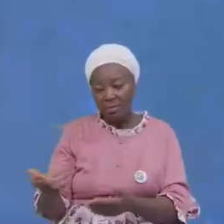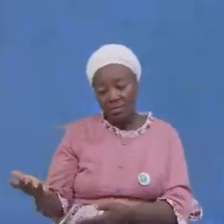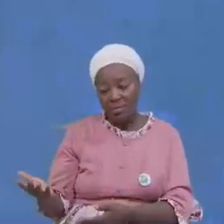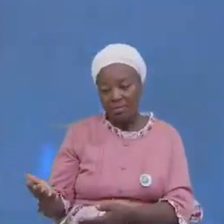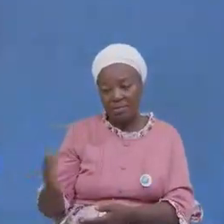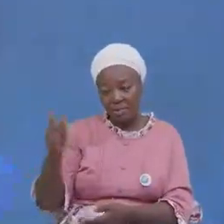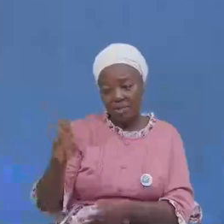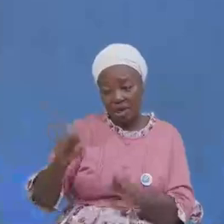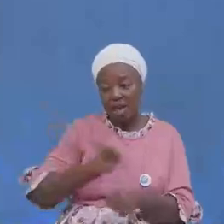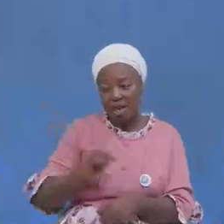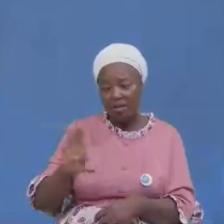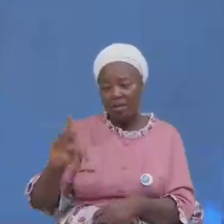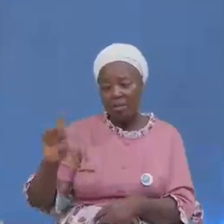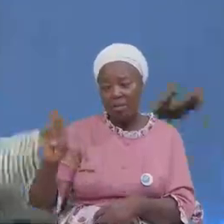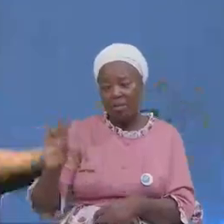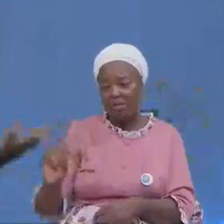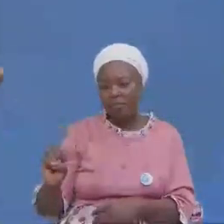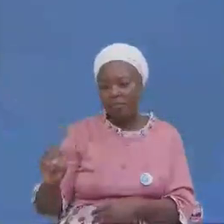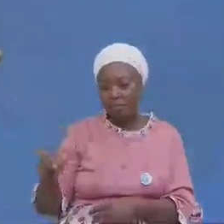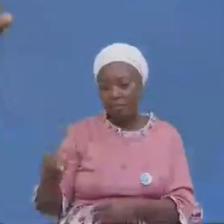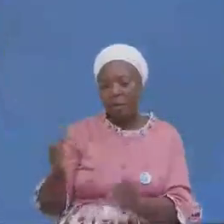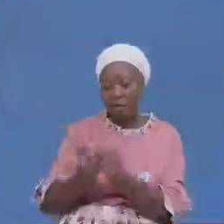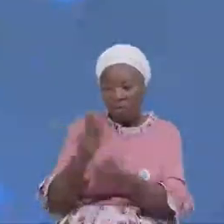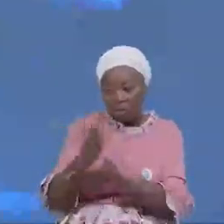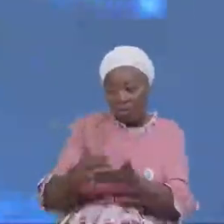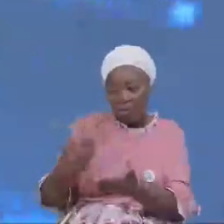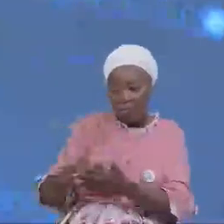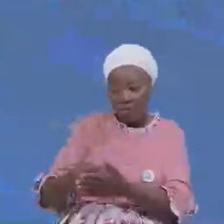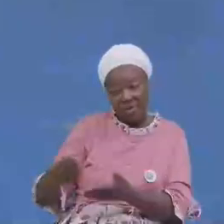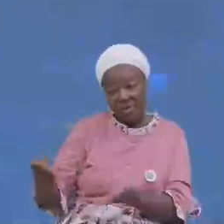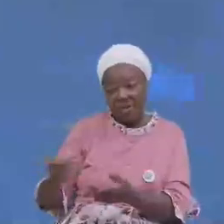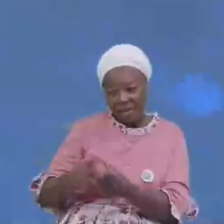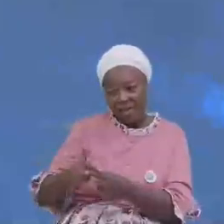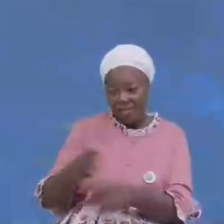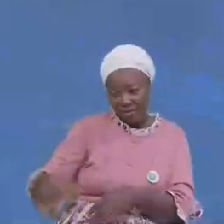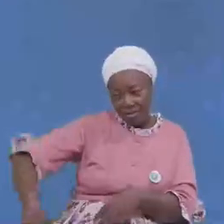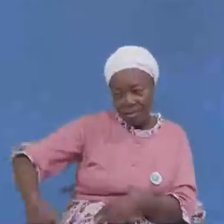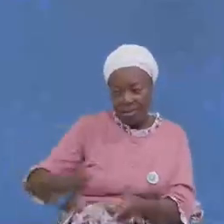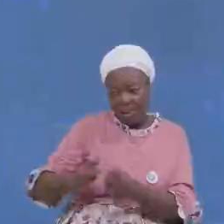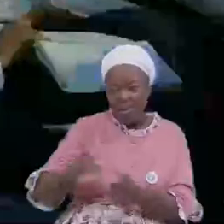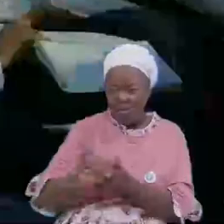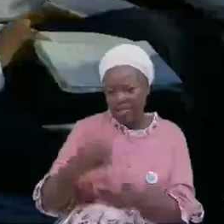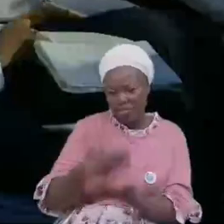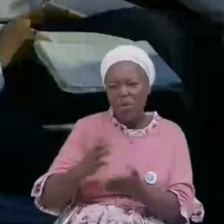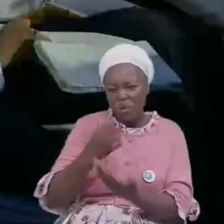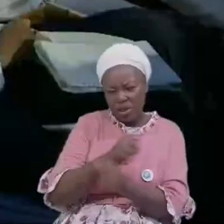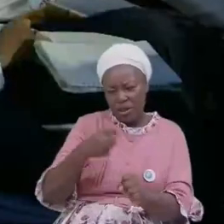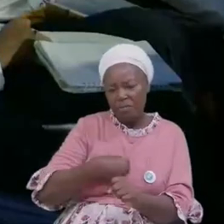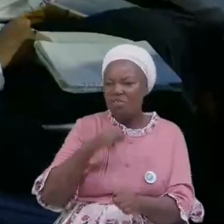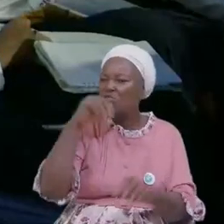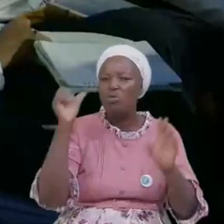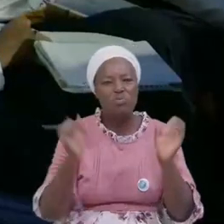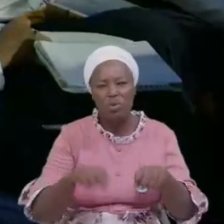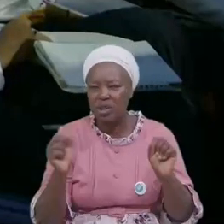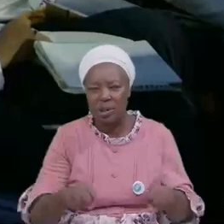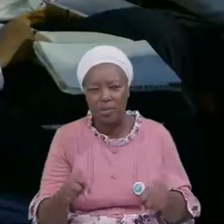je peux te corrompre avec un peu d'argent. Cet argent va me sauver. Tout est